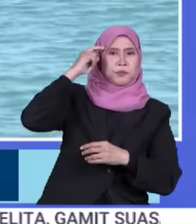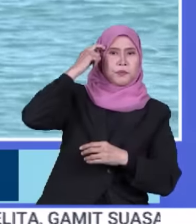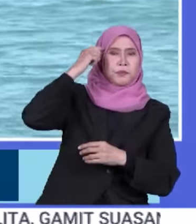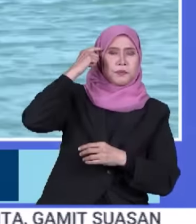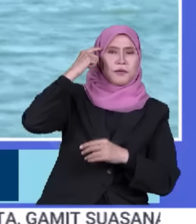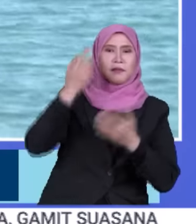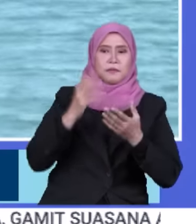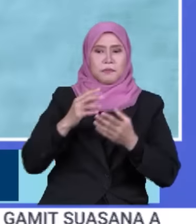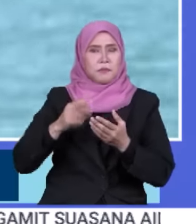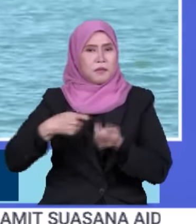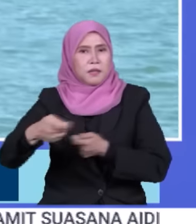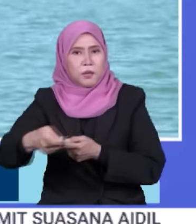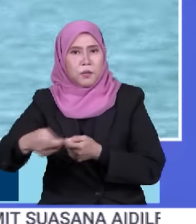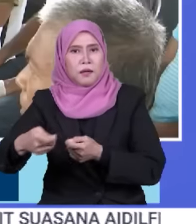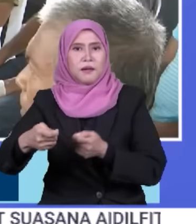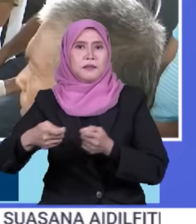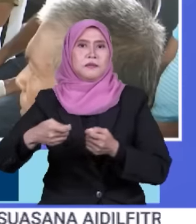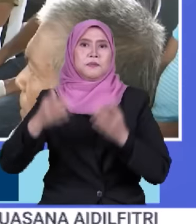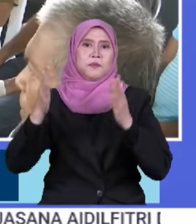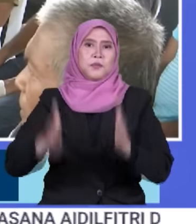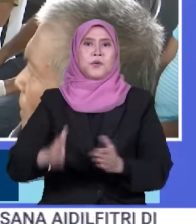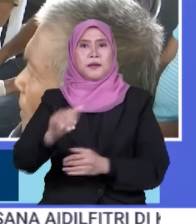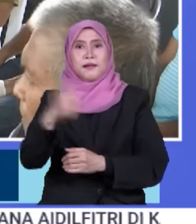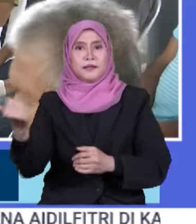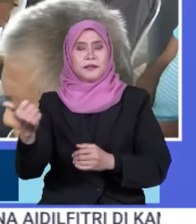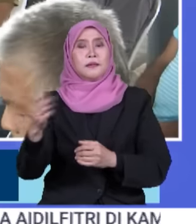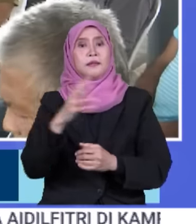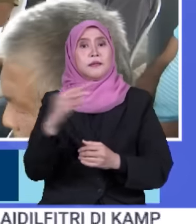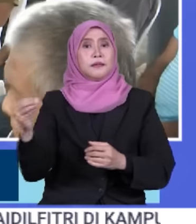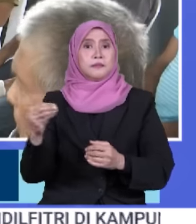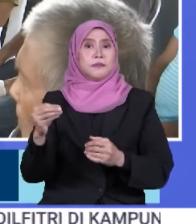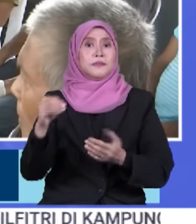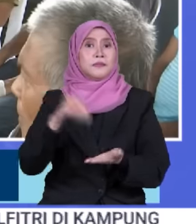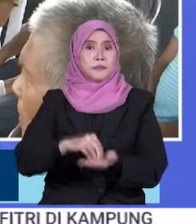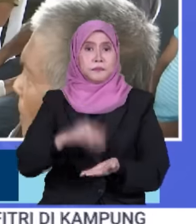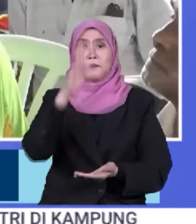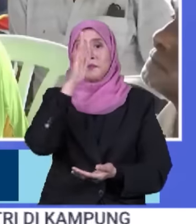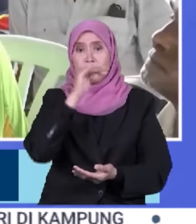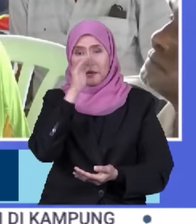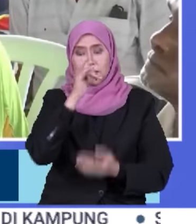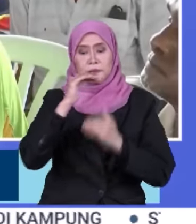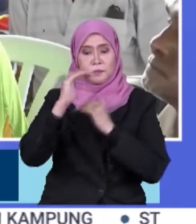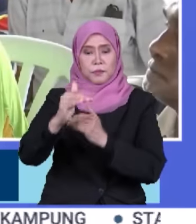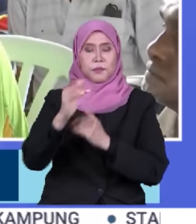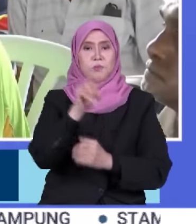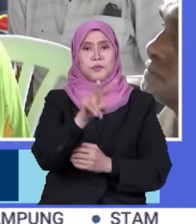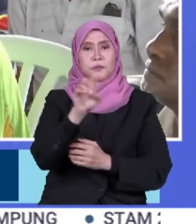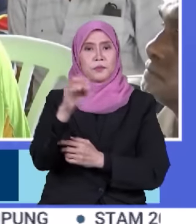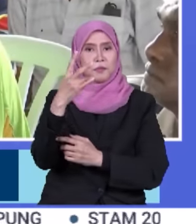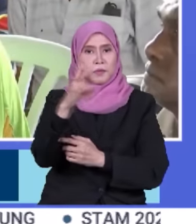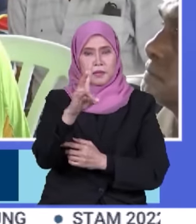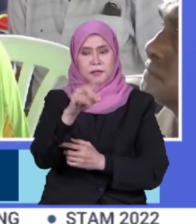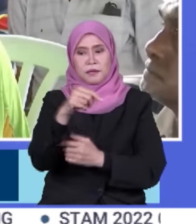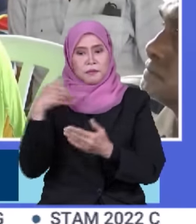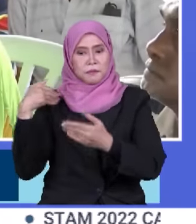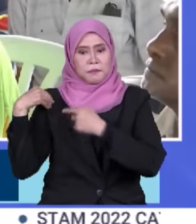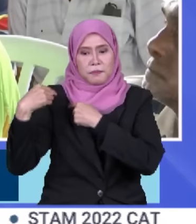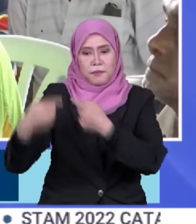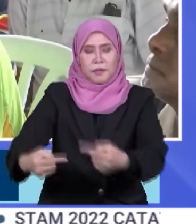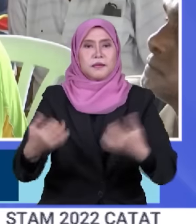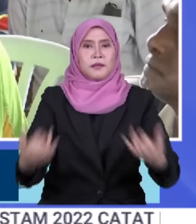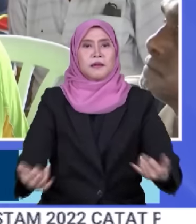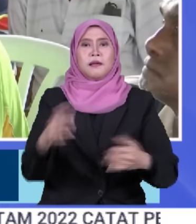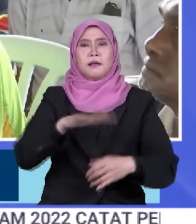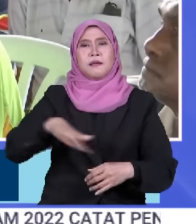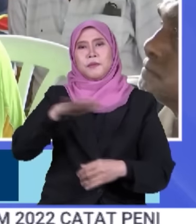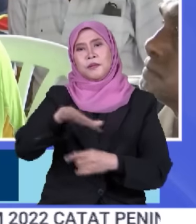kepada individu lain antara faktor pembatalan lesen nelayan di Melaka. Sepanjang tempoh 2017 hingga kini, hampir